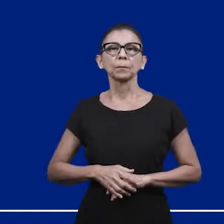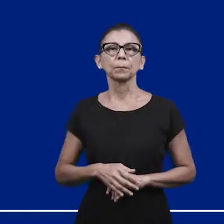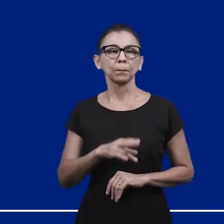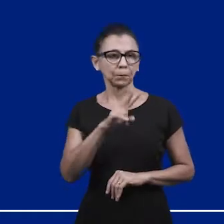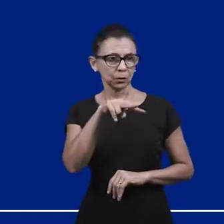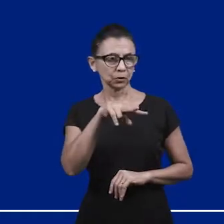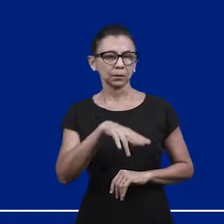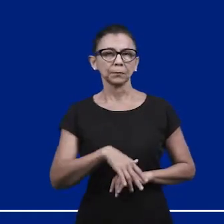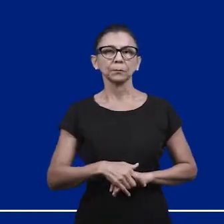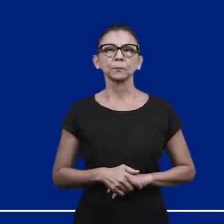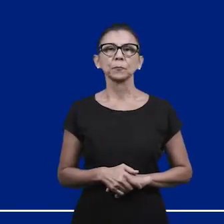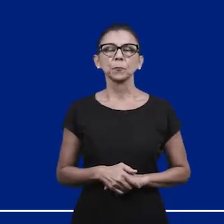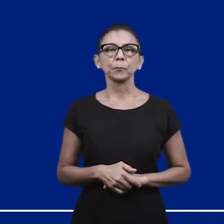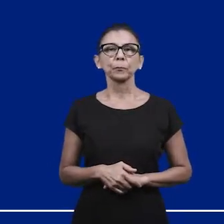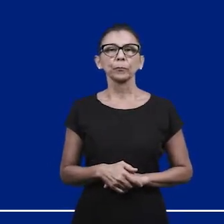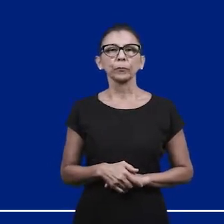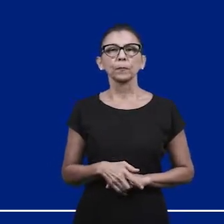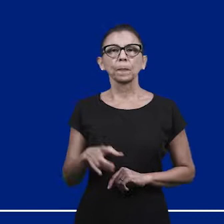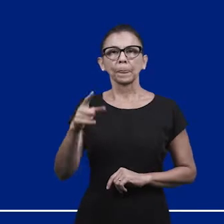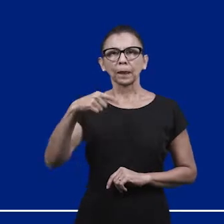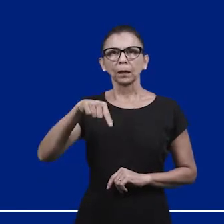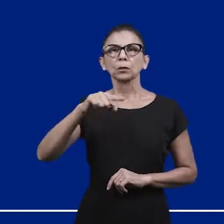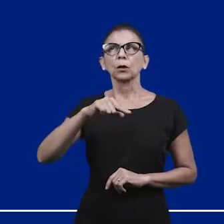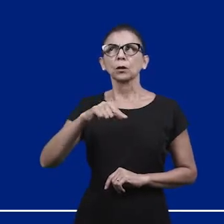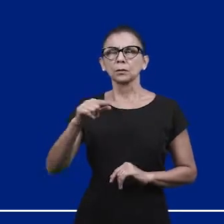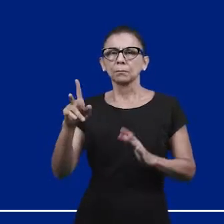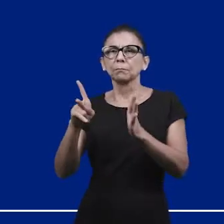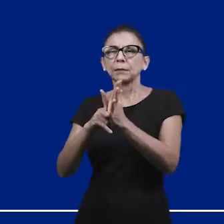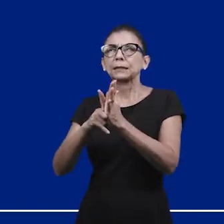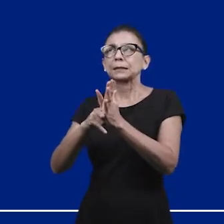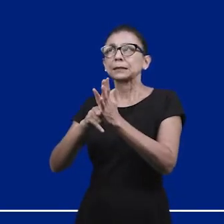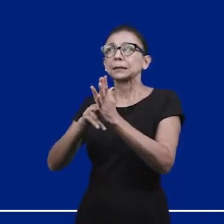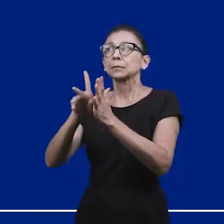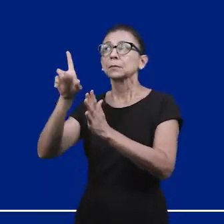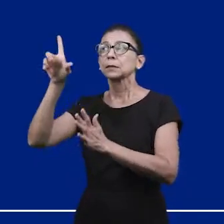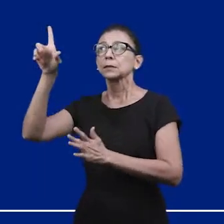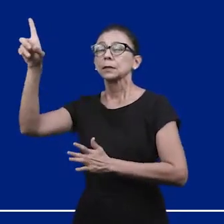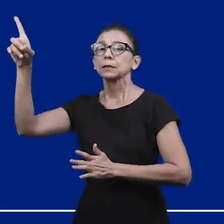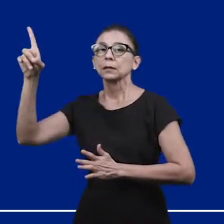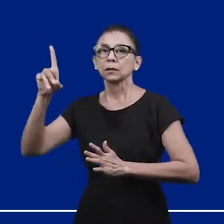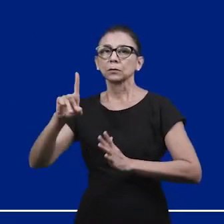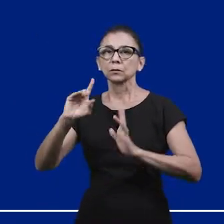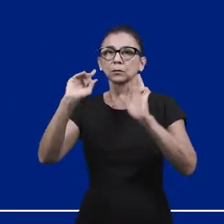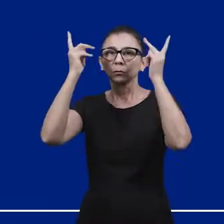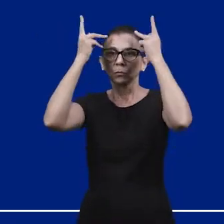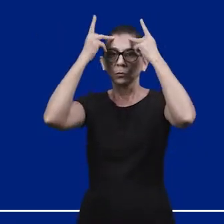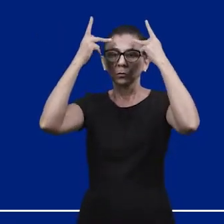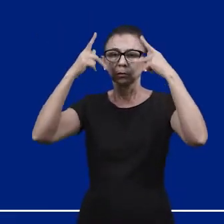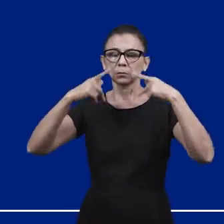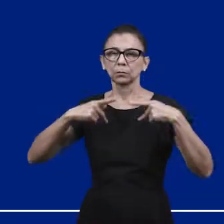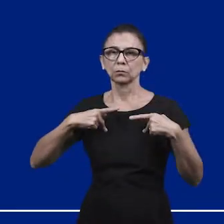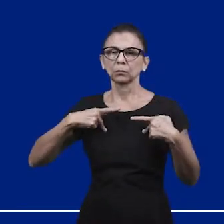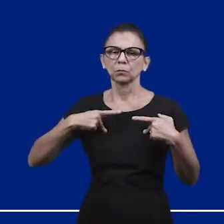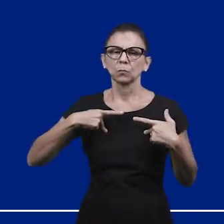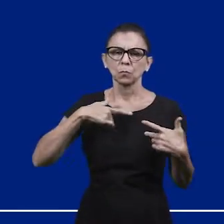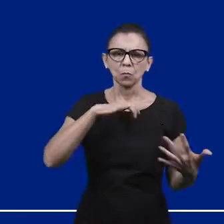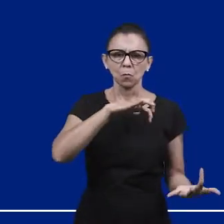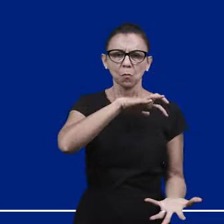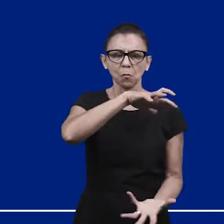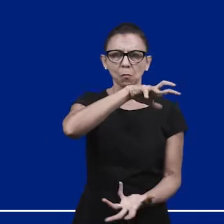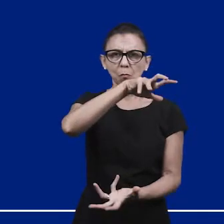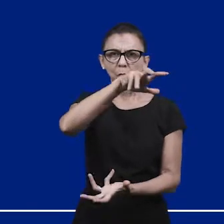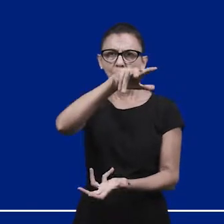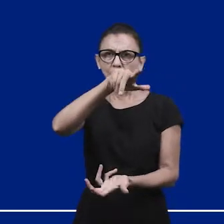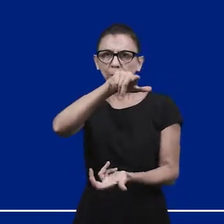chapitre 5, verset 19, qui dit. Nous avons demandé ici, voilà, il est projeté ici.